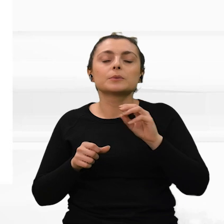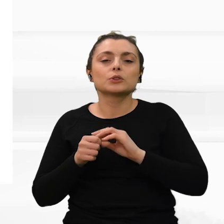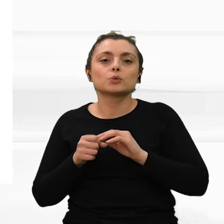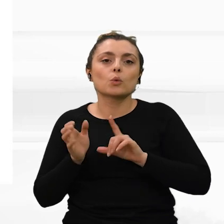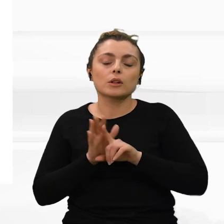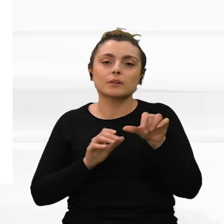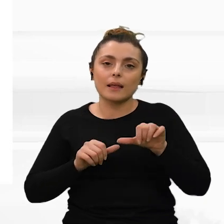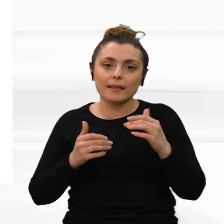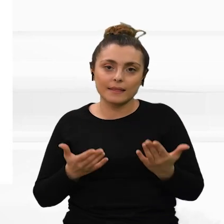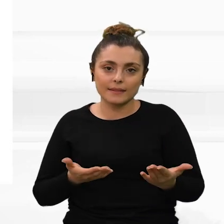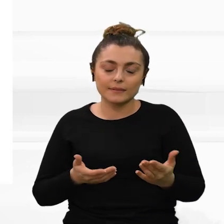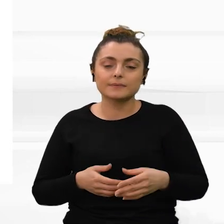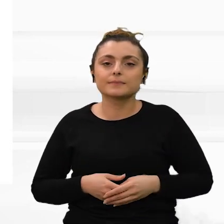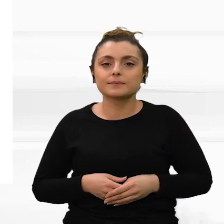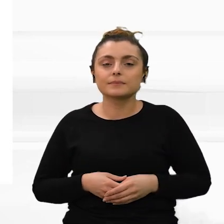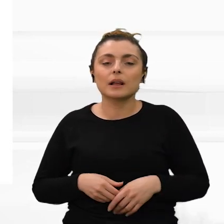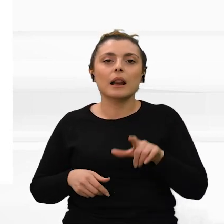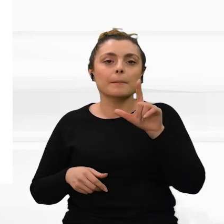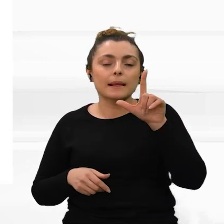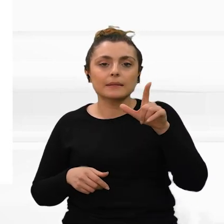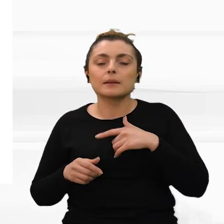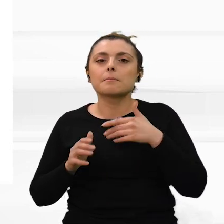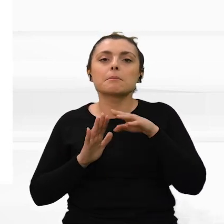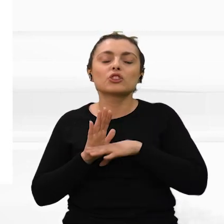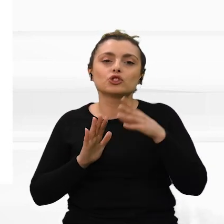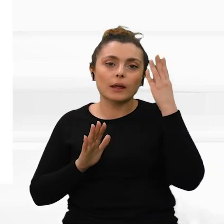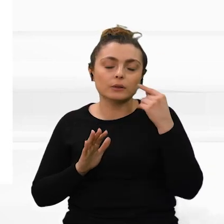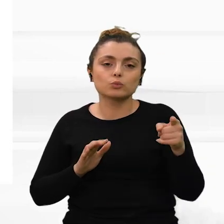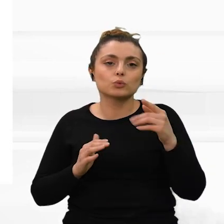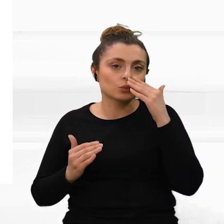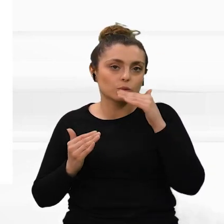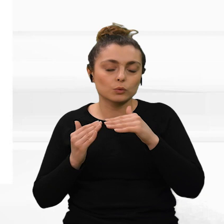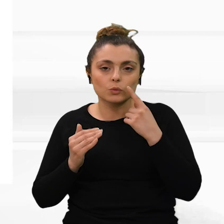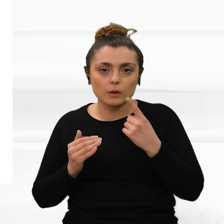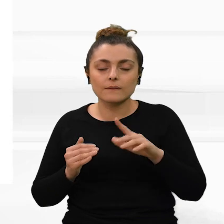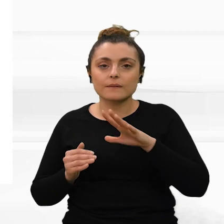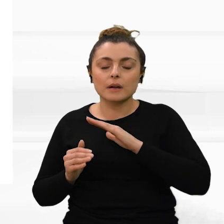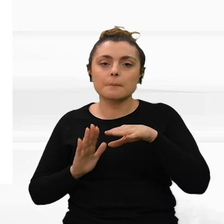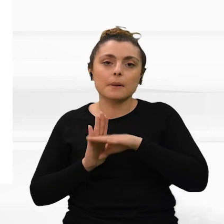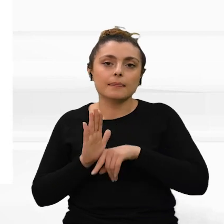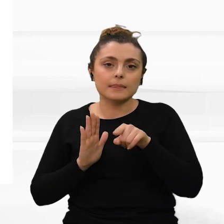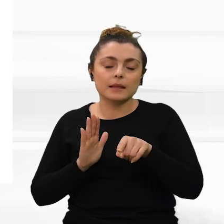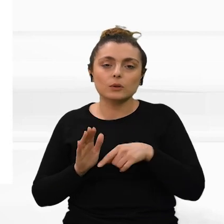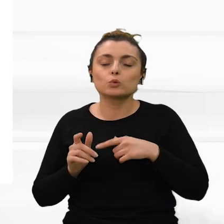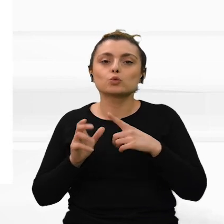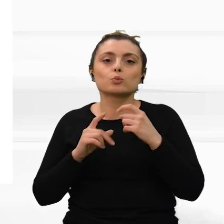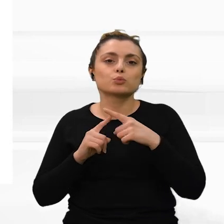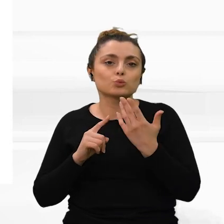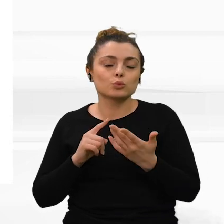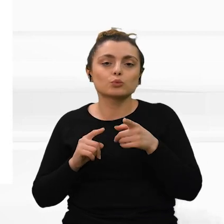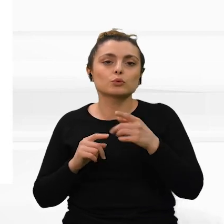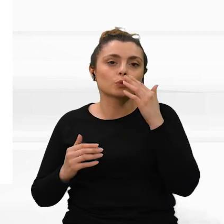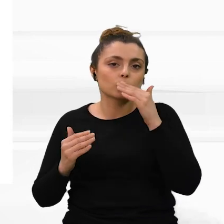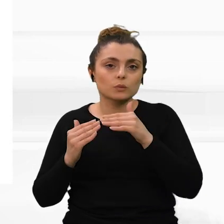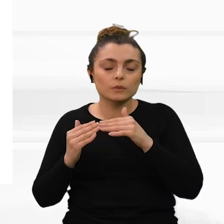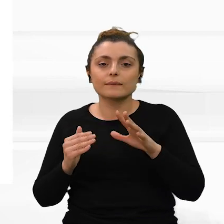bu seçeneği de ulaşamayız la mettrie nin maddeci anlayışı Bu yaklaşıma göre varlık maddedir Yani somuttur